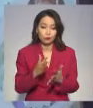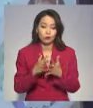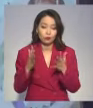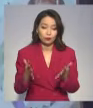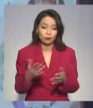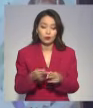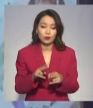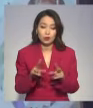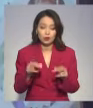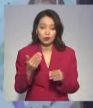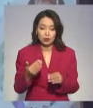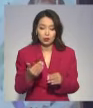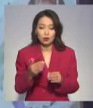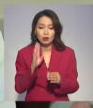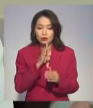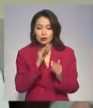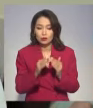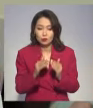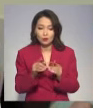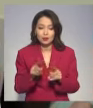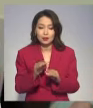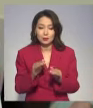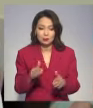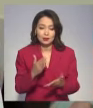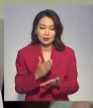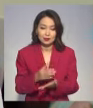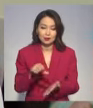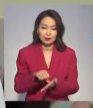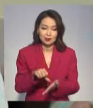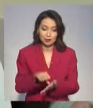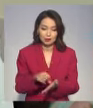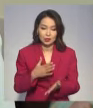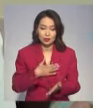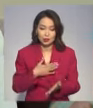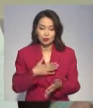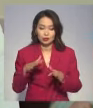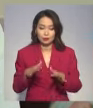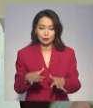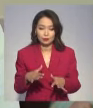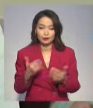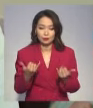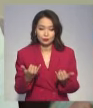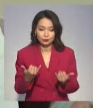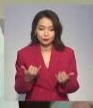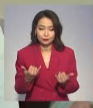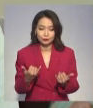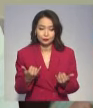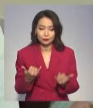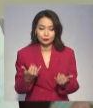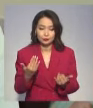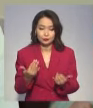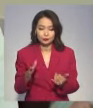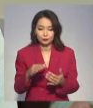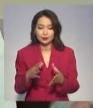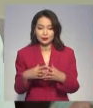счастью, 6200 детей, которые прошли через наш фонд, и сейчас они в семье